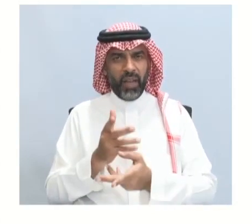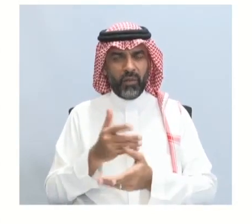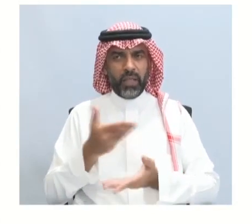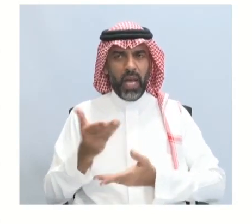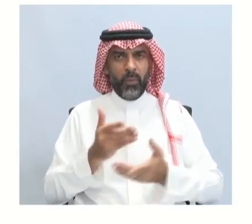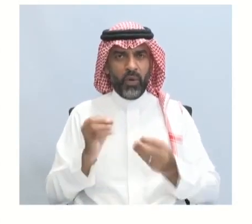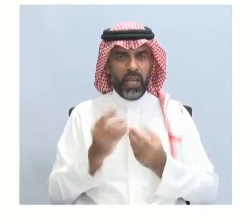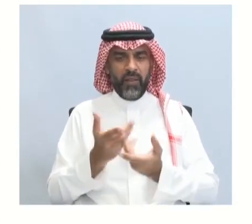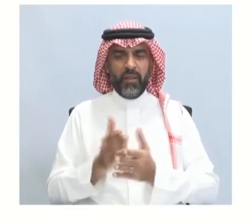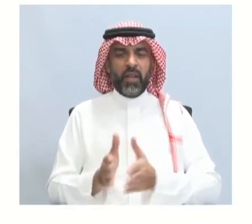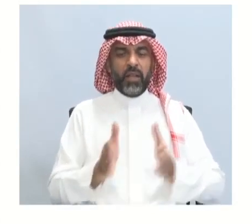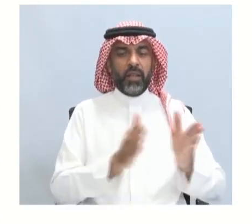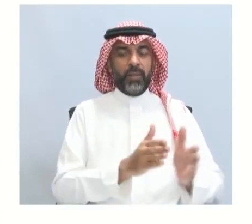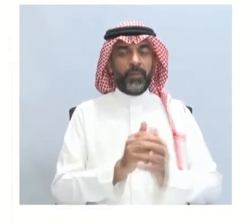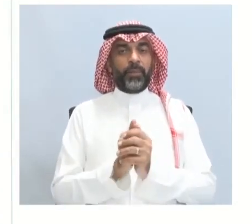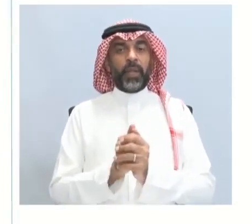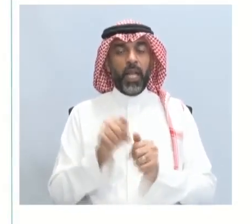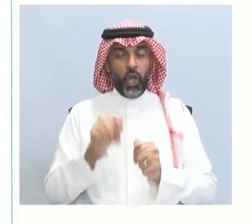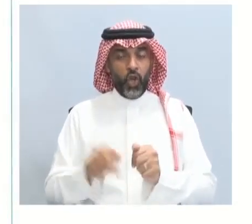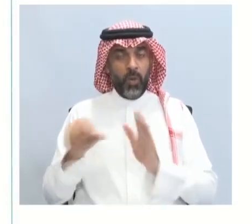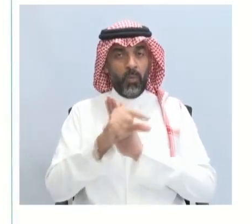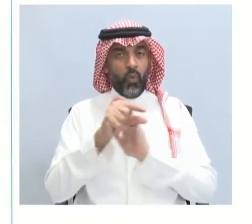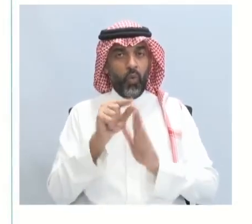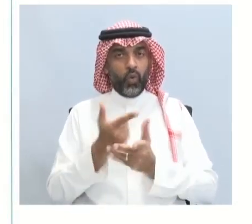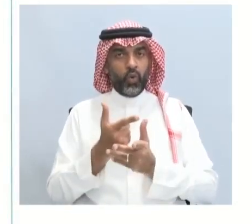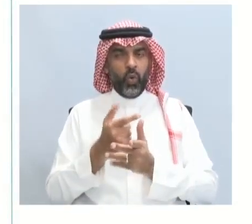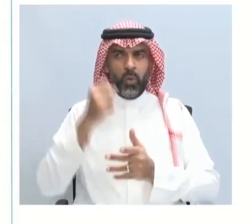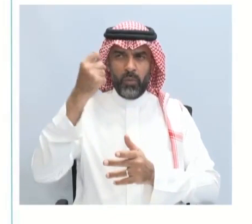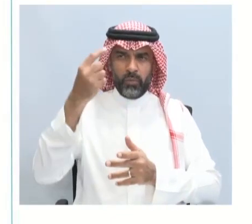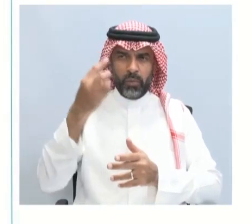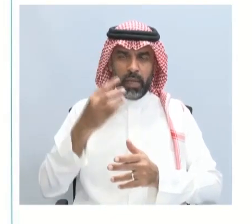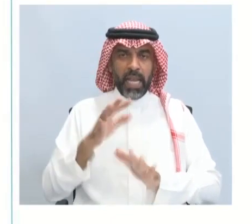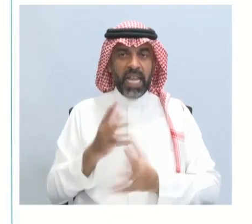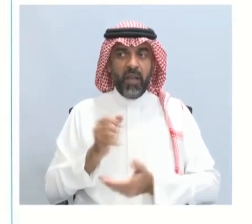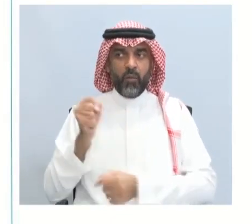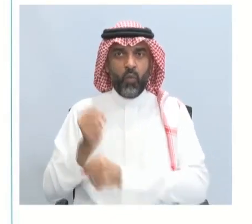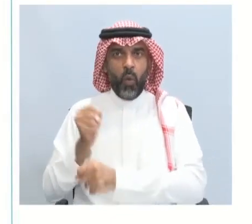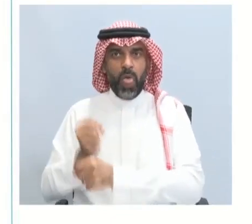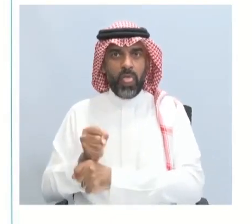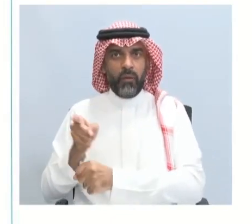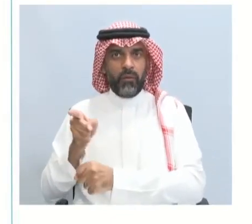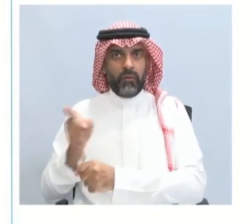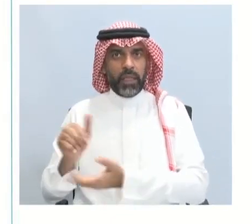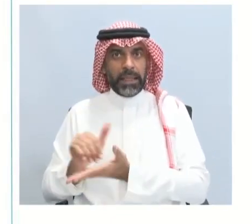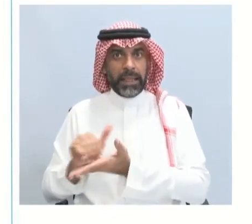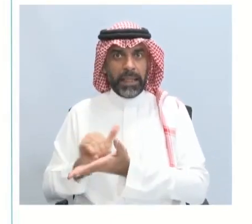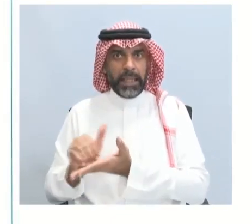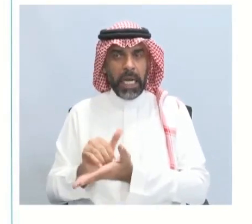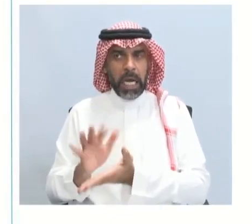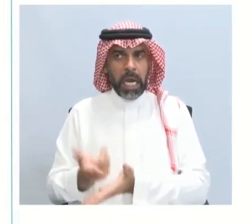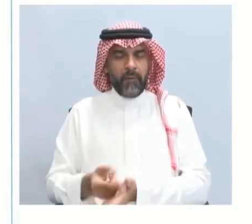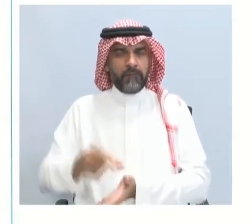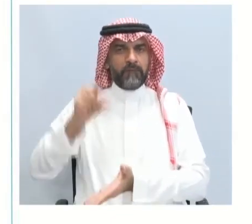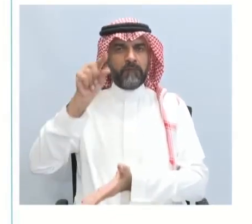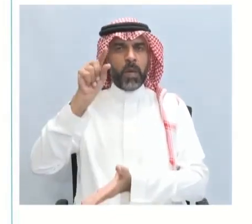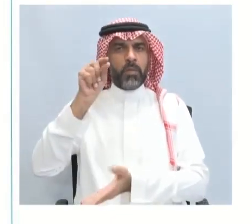عوامل تميز السكرتير اذا سنتحدث كيف يتميز السكرتير في عمله ولكن ايضا كما تعودنا قبل